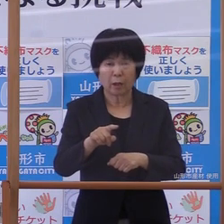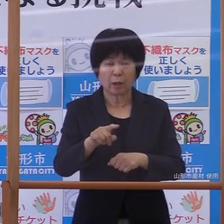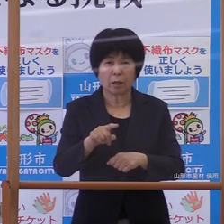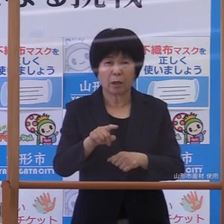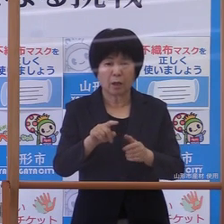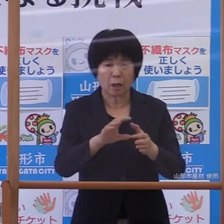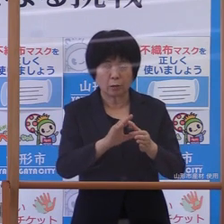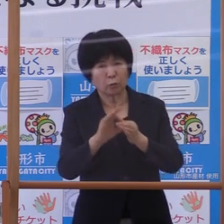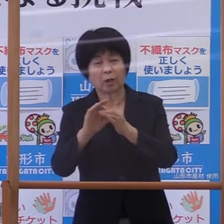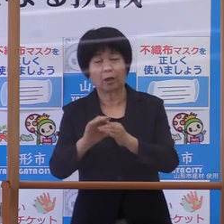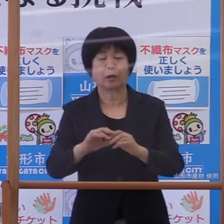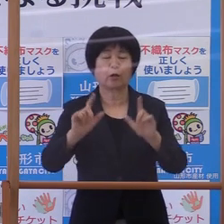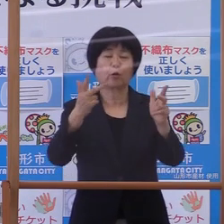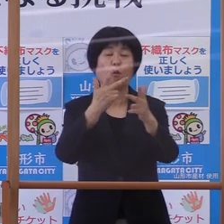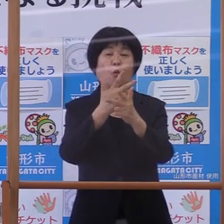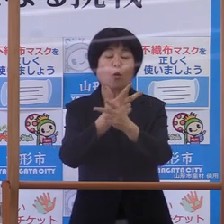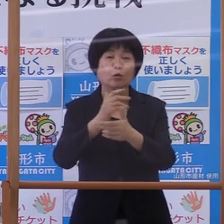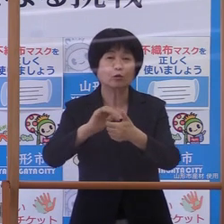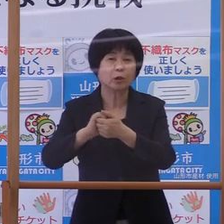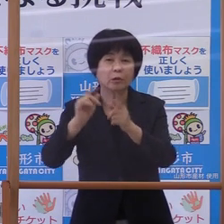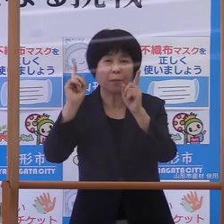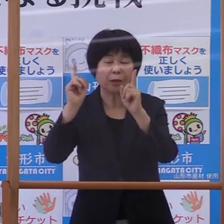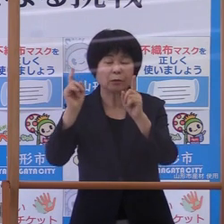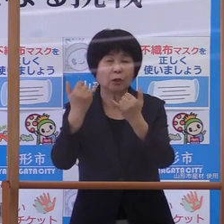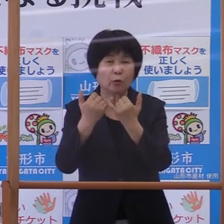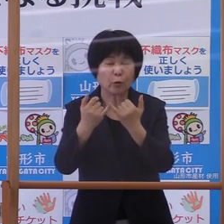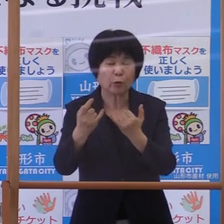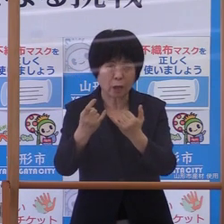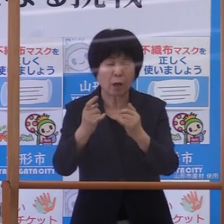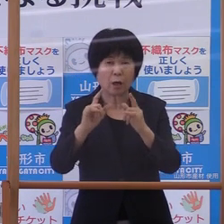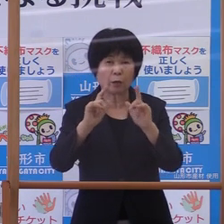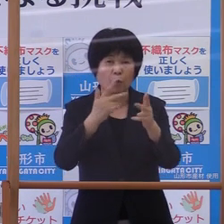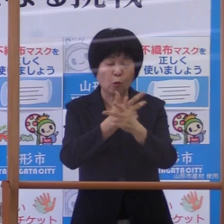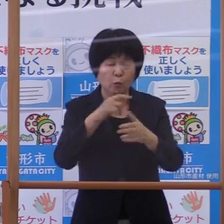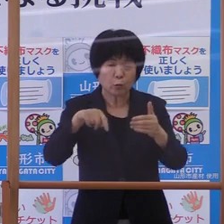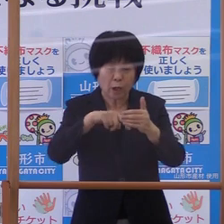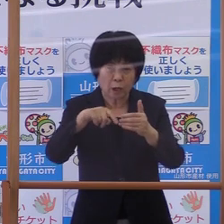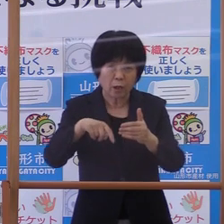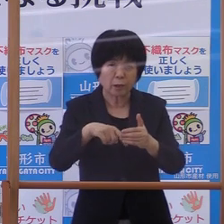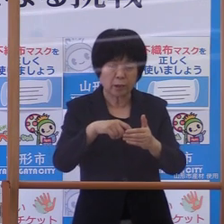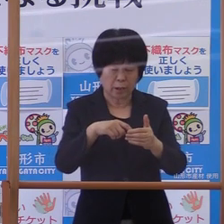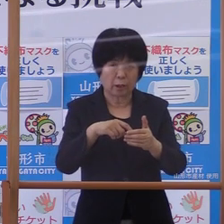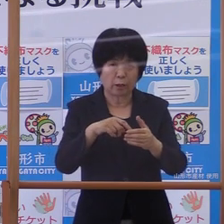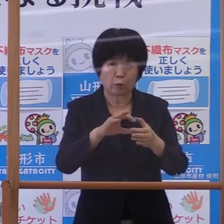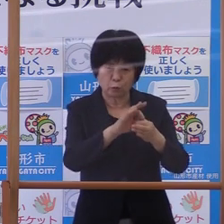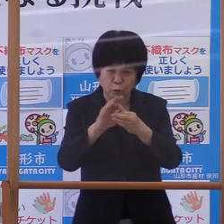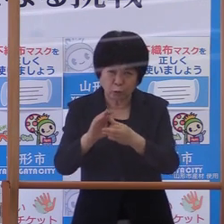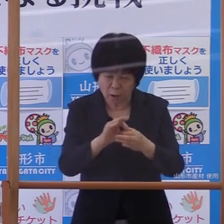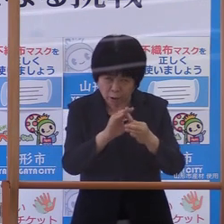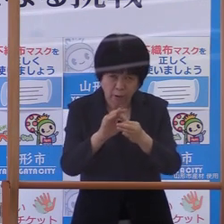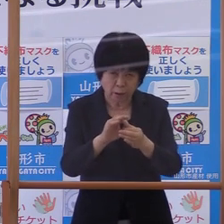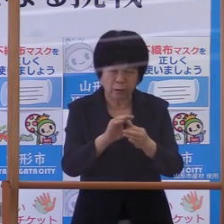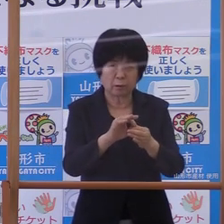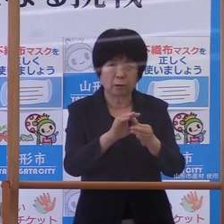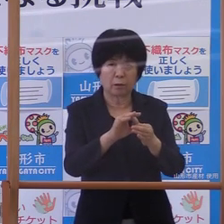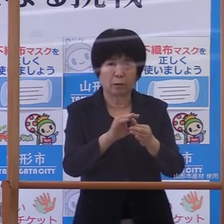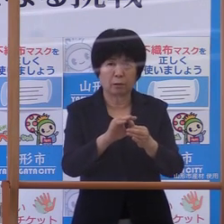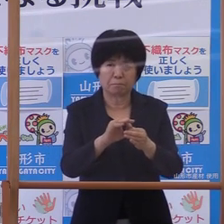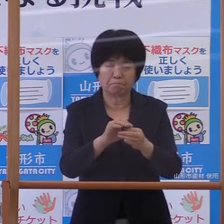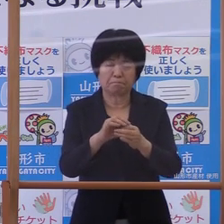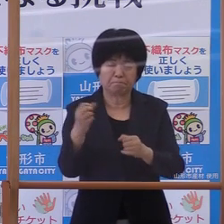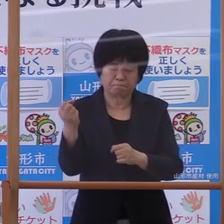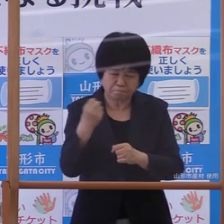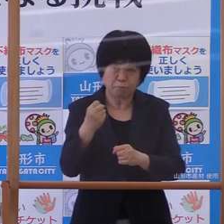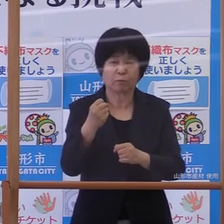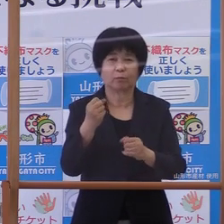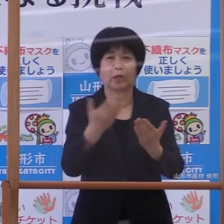るような東北の中での連携、つながり、これが出てきたものと思ってますので、そうしたところはこのコロナ禍